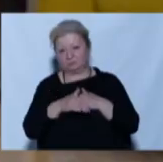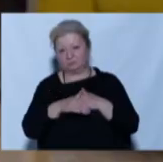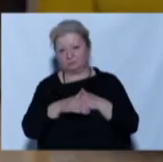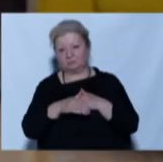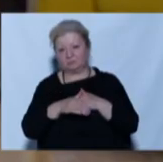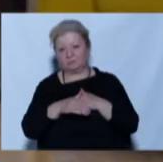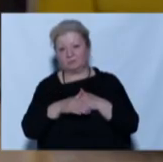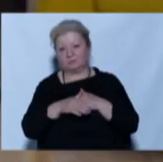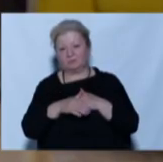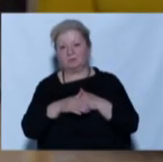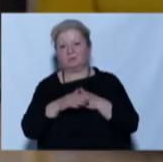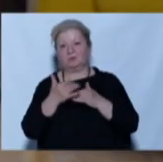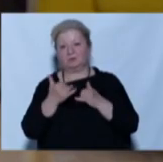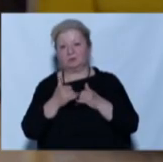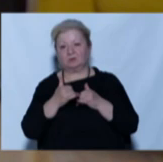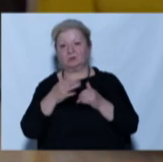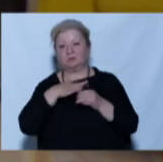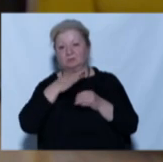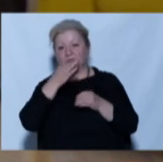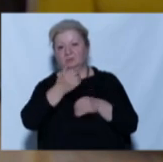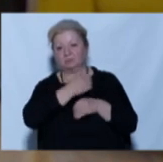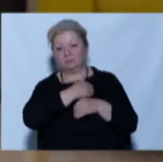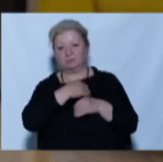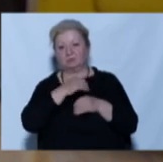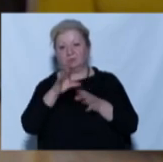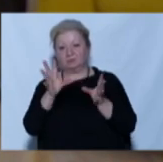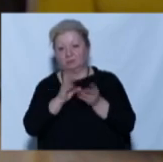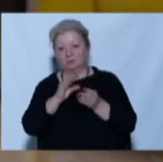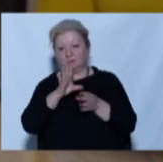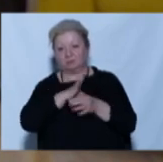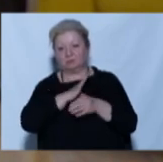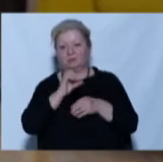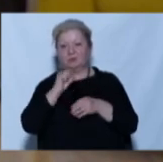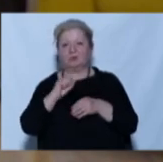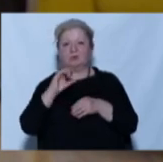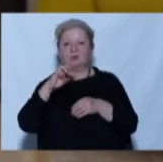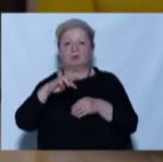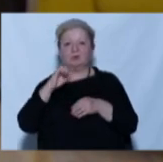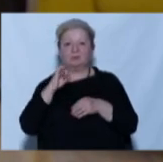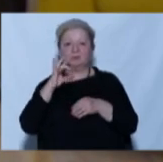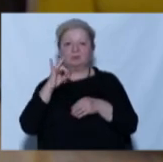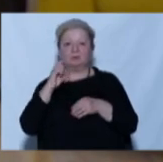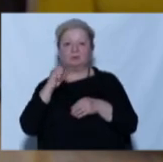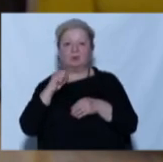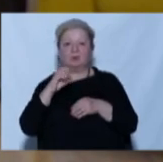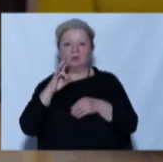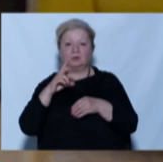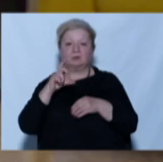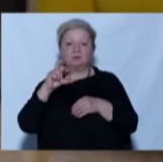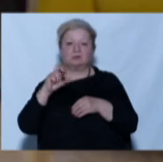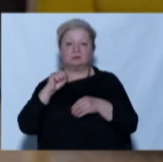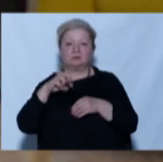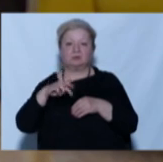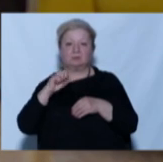ვიდრე დაგემშვიდობებოდეთ, მინდა გითხრათ, რომ თქვენთან იყო ამირან ჯამაგიძე და შემდეგი შეხვედრისათვის გთხოვთ შეასრულოთ პატარა საშინაო